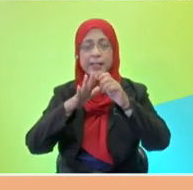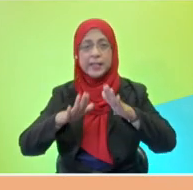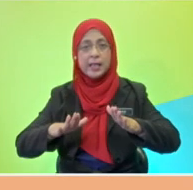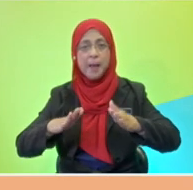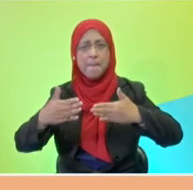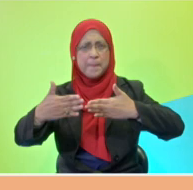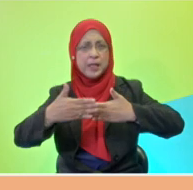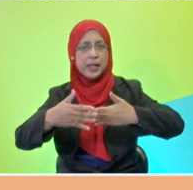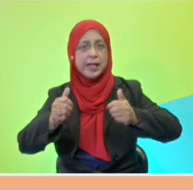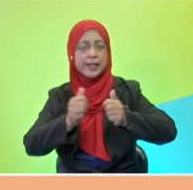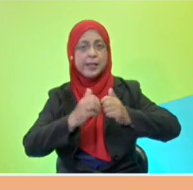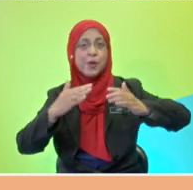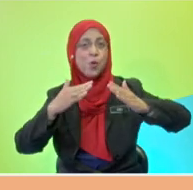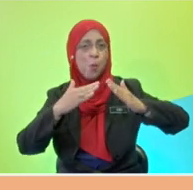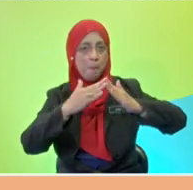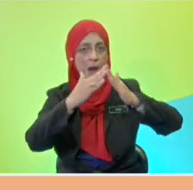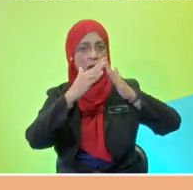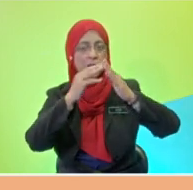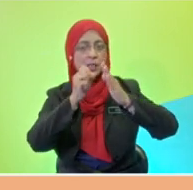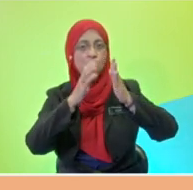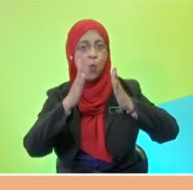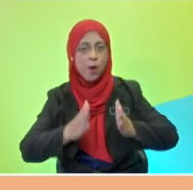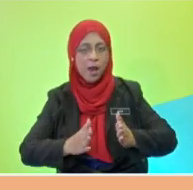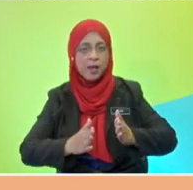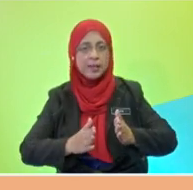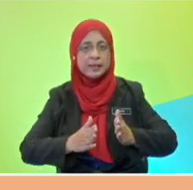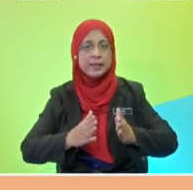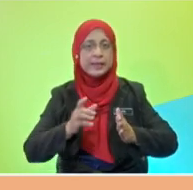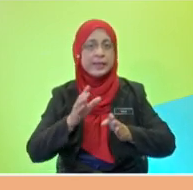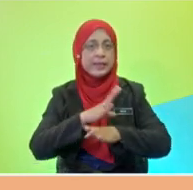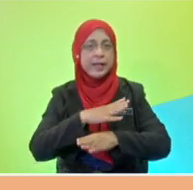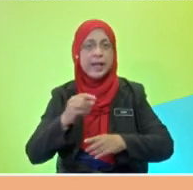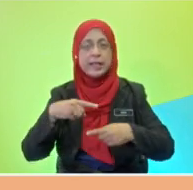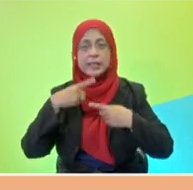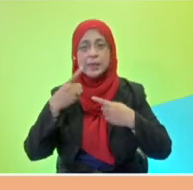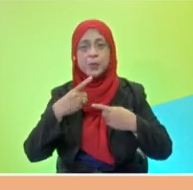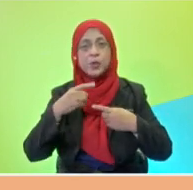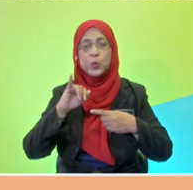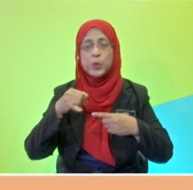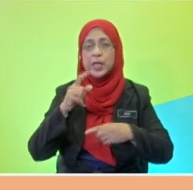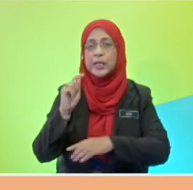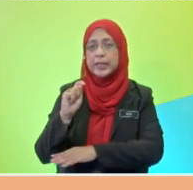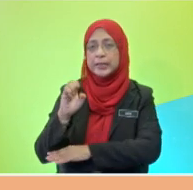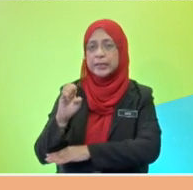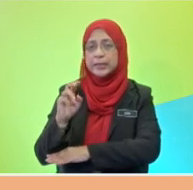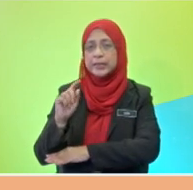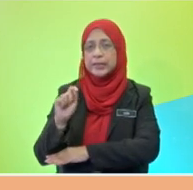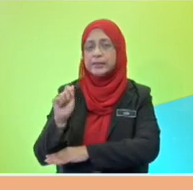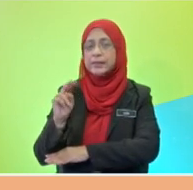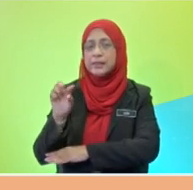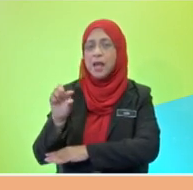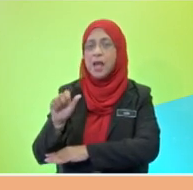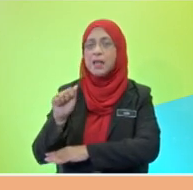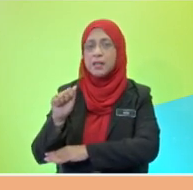berhampiran dengan rumah seseorang dan disebut juga sebagai tetangga